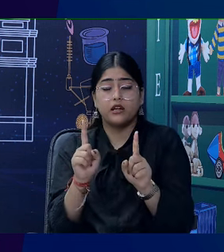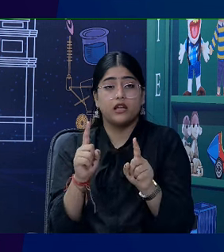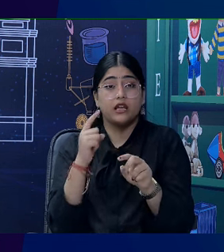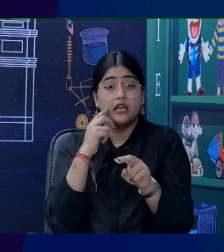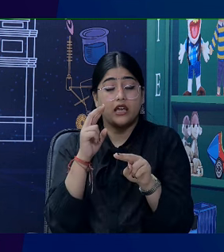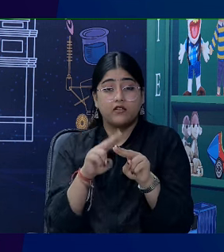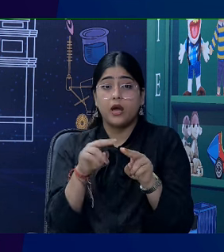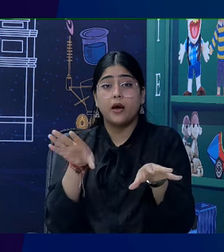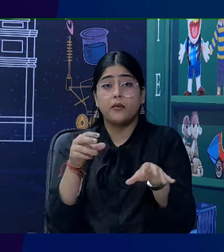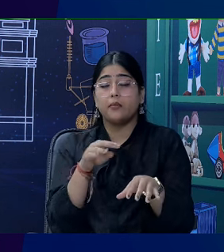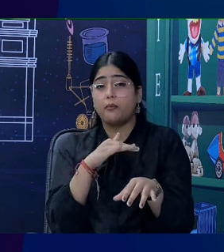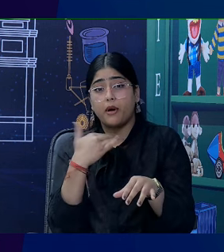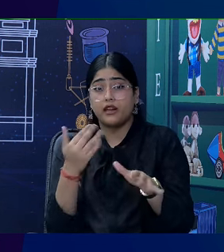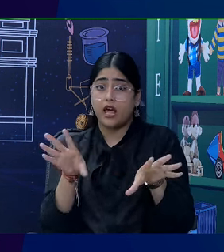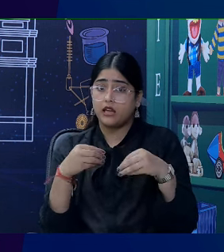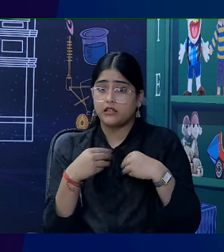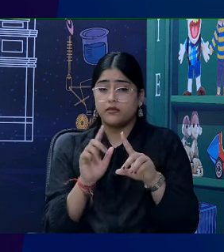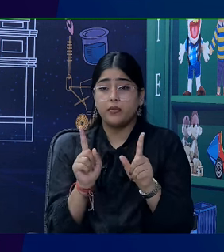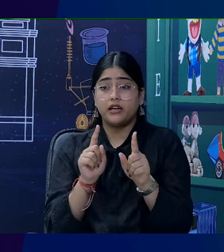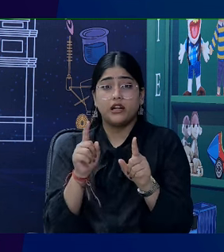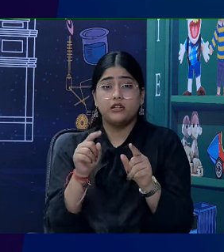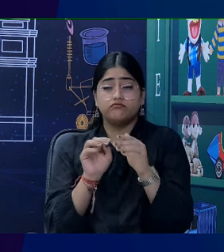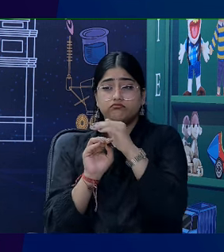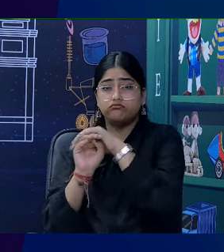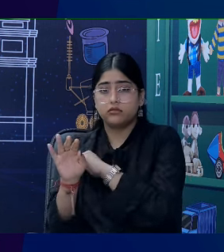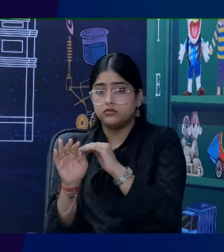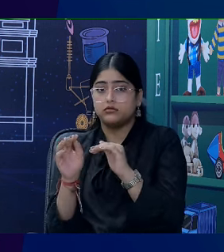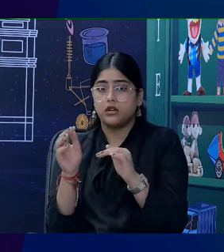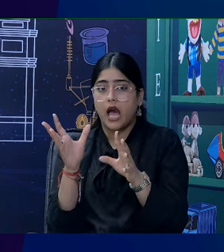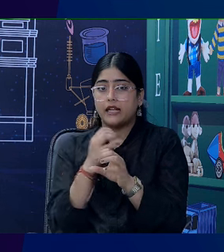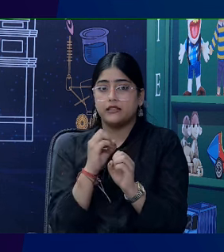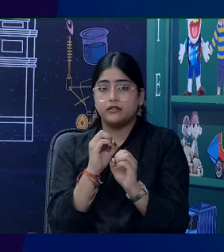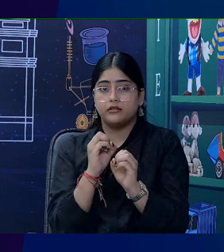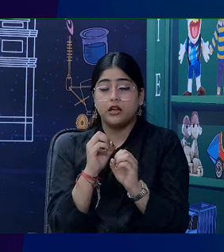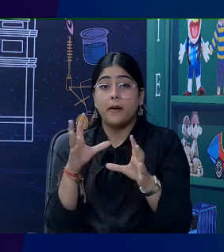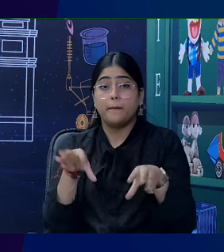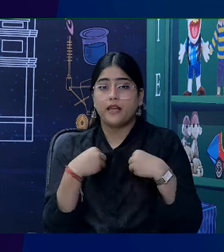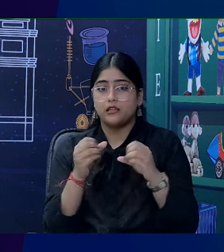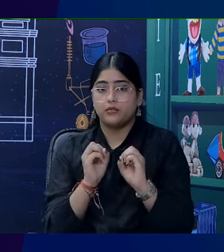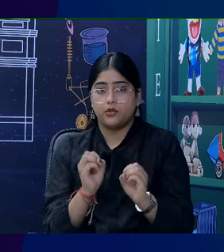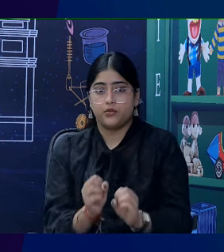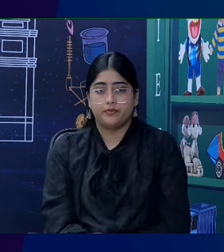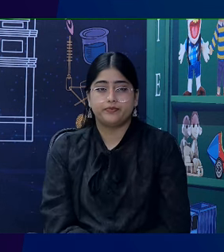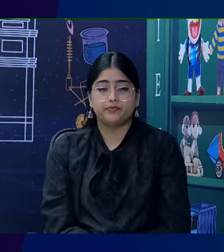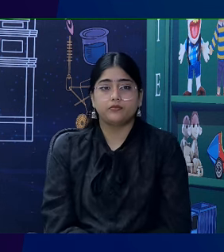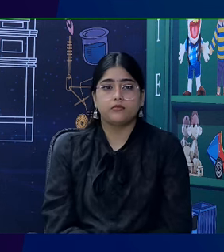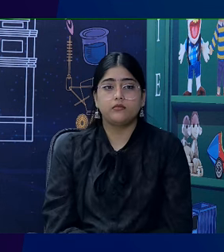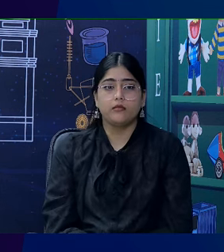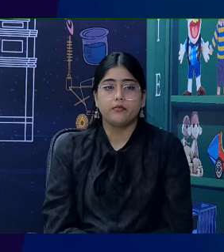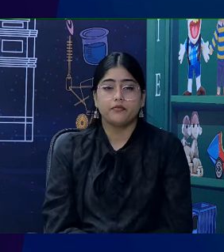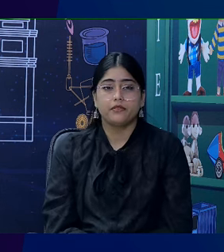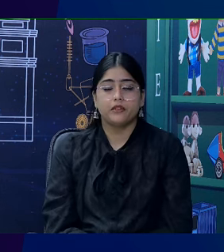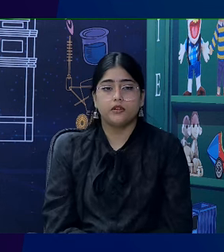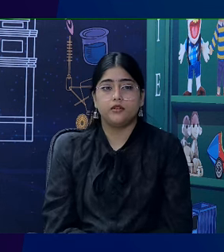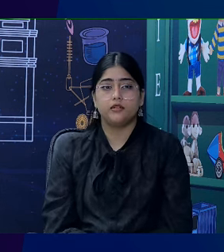कहानियों को अब जो है सुरक्षित रखने के लिए काव्यों और गीतों के माध्यम से इनको सुरक्षित रखा गया है बिल्कुल अब ये जो